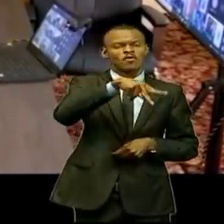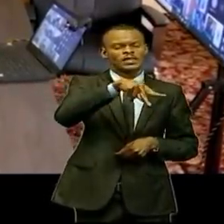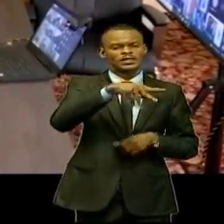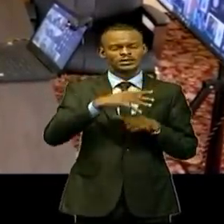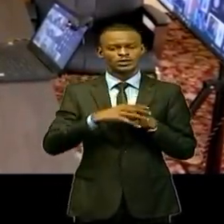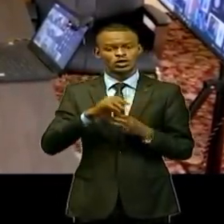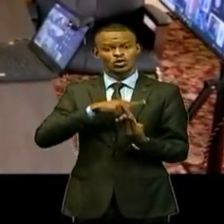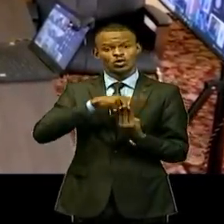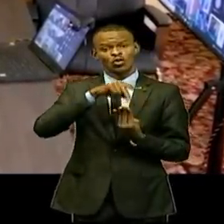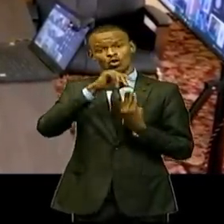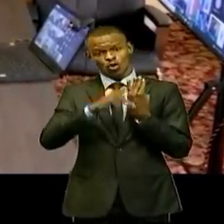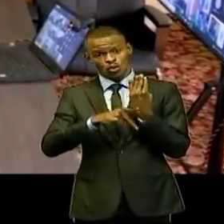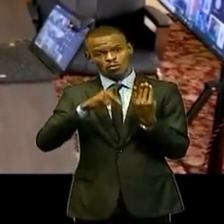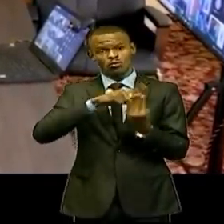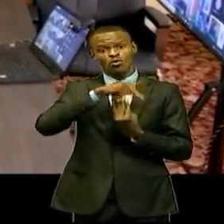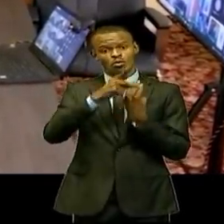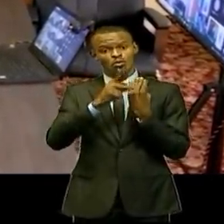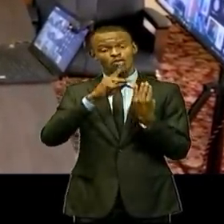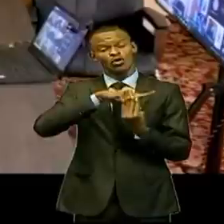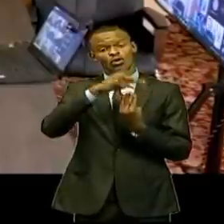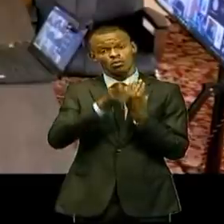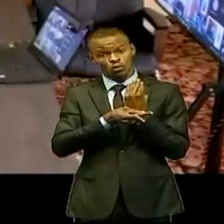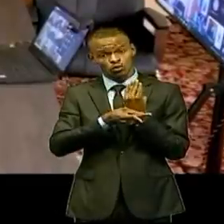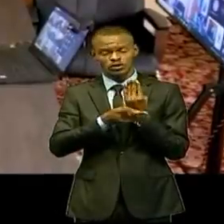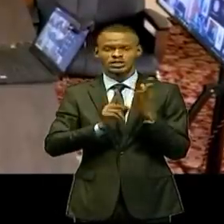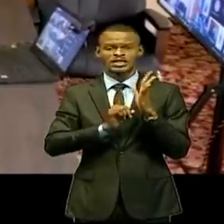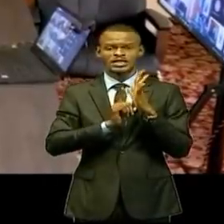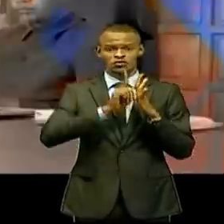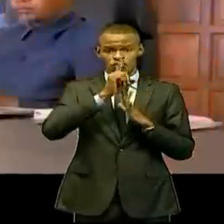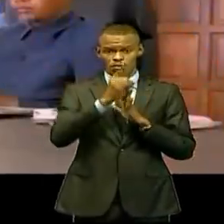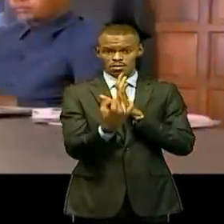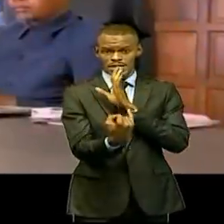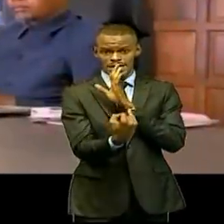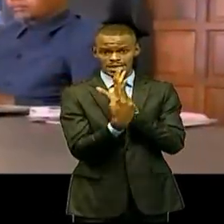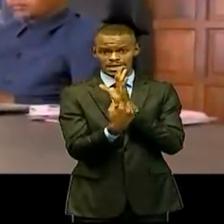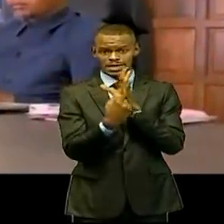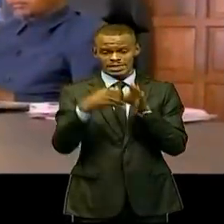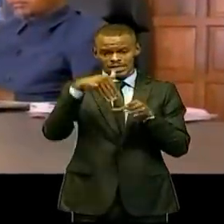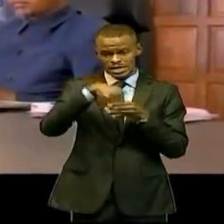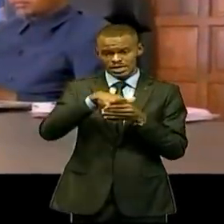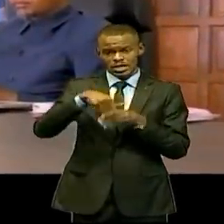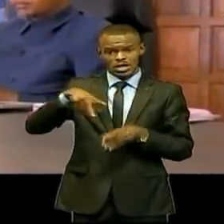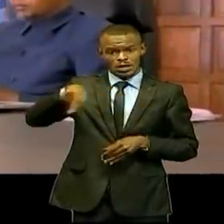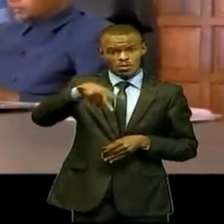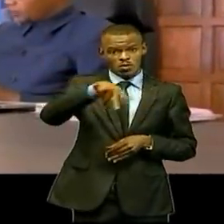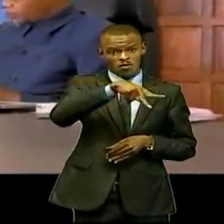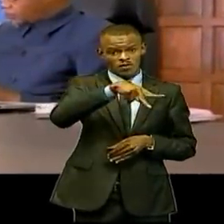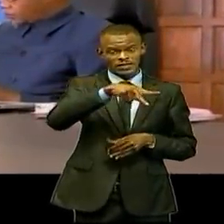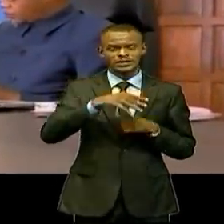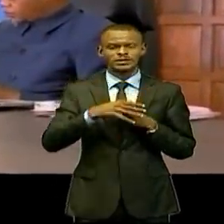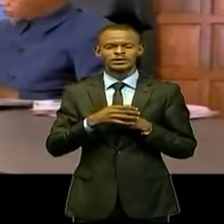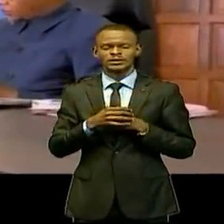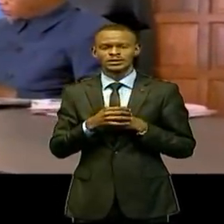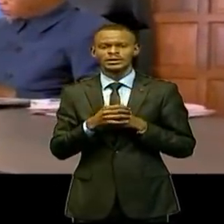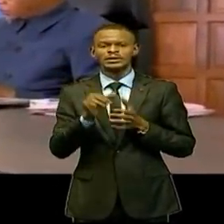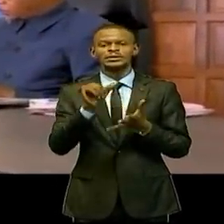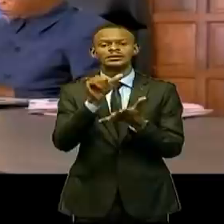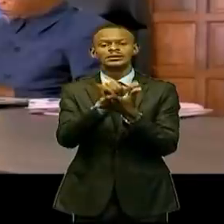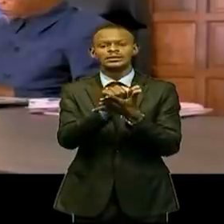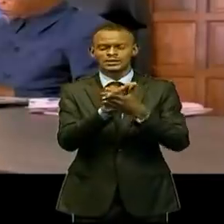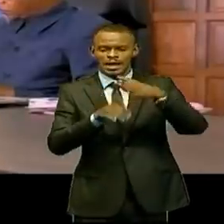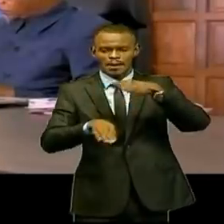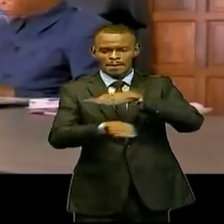province, dont la finalité consiste en ce qu'il absorbe et s'appuie sur les compétences